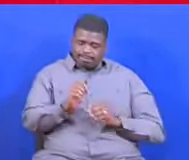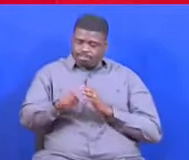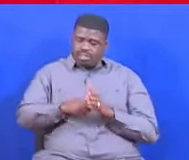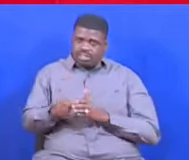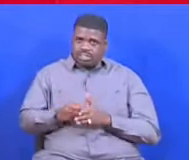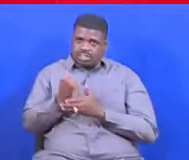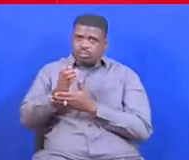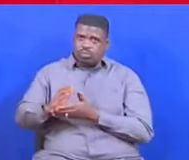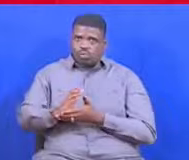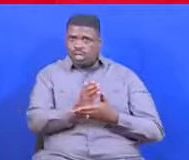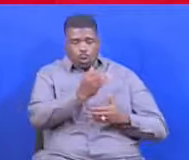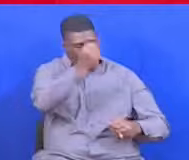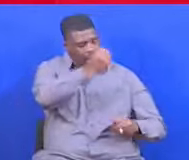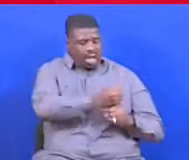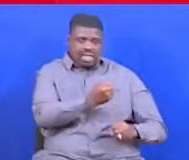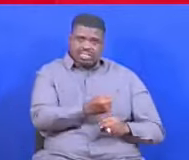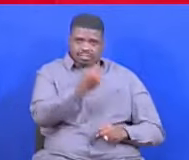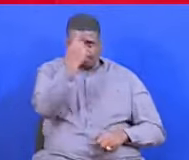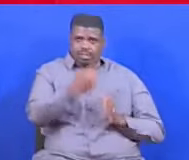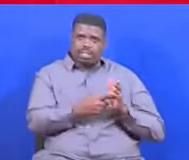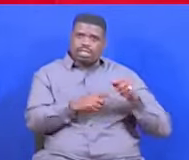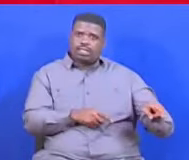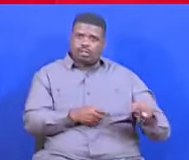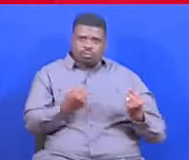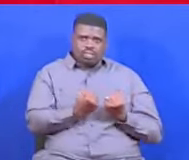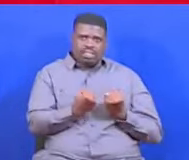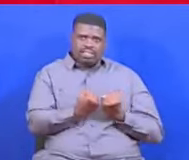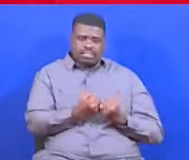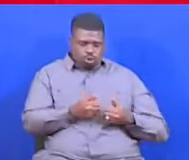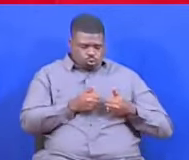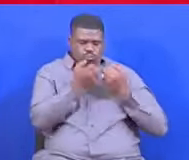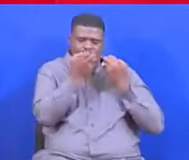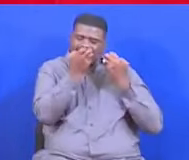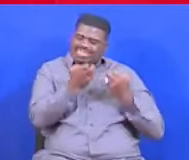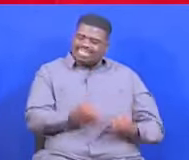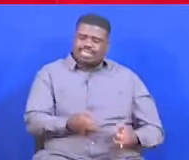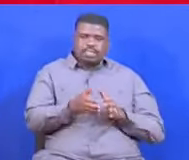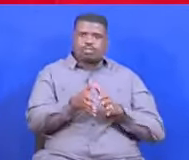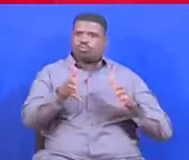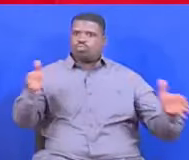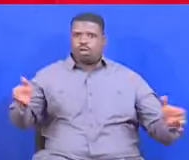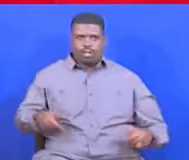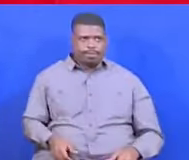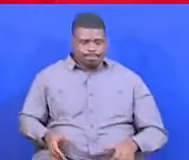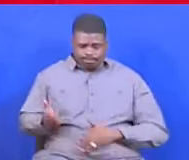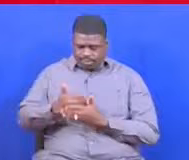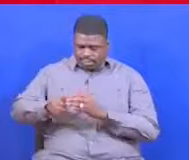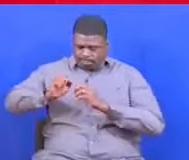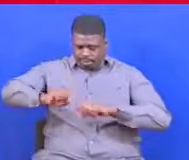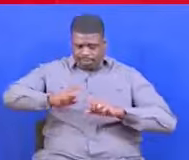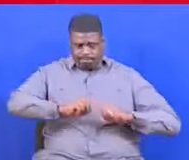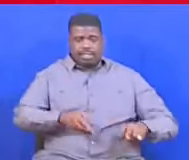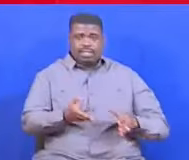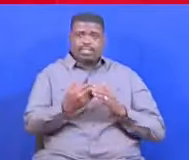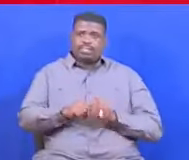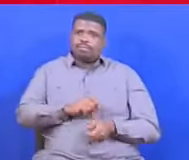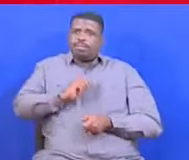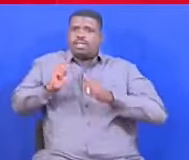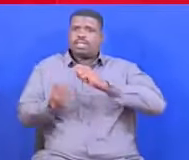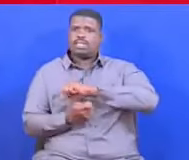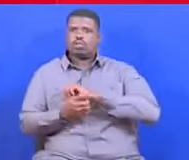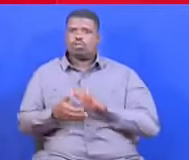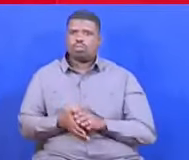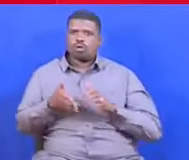za kufanyia kazi, ina maana tunatengeneza umaskini mkubwa. Na si hivyo tu, maeneo mbalimbali yanahitaji mabadiliko makubwa